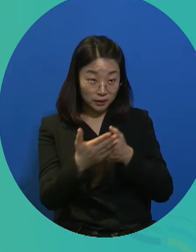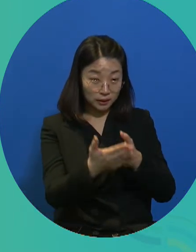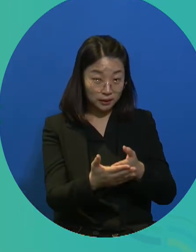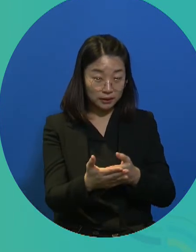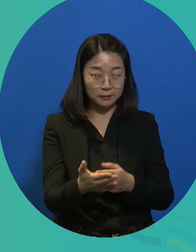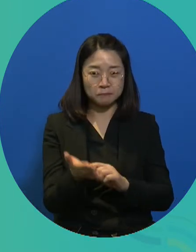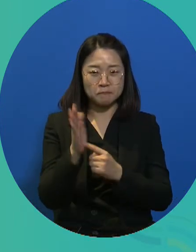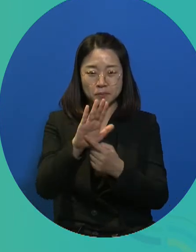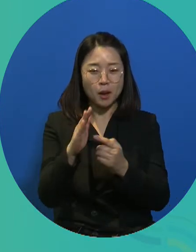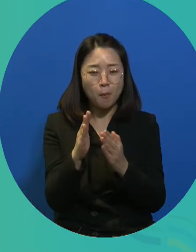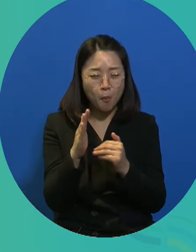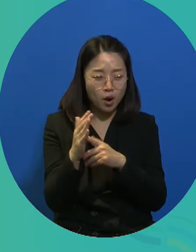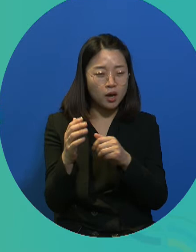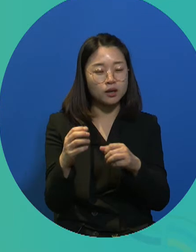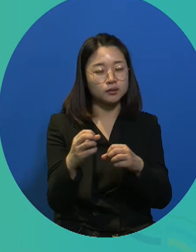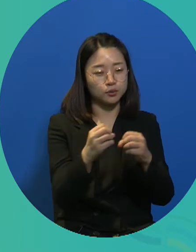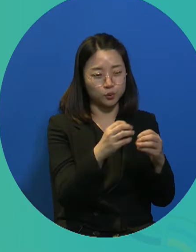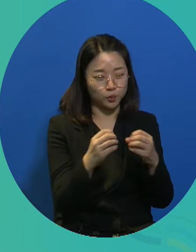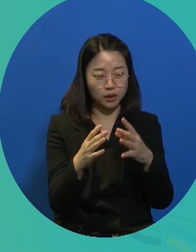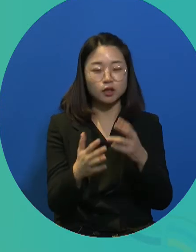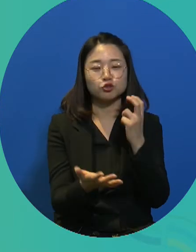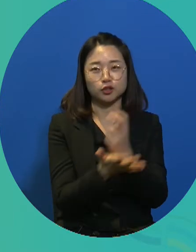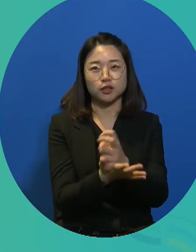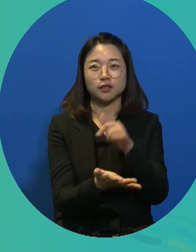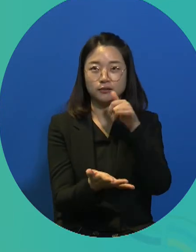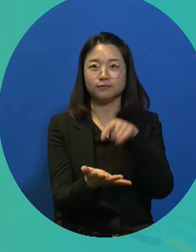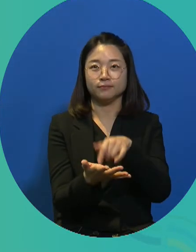되는 것이 원칙으로 되어 있습니다.